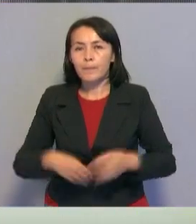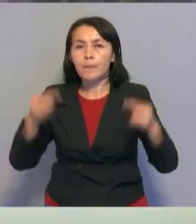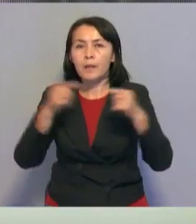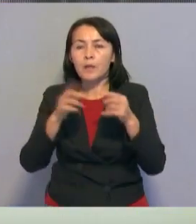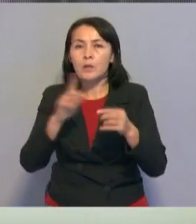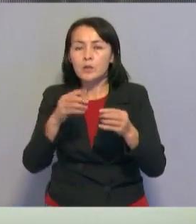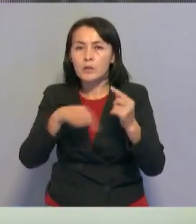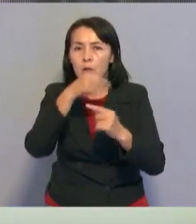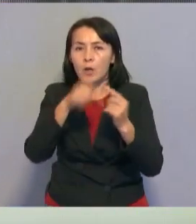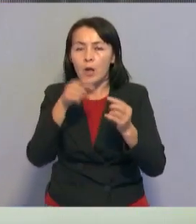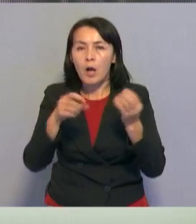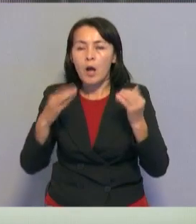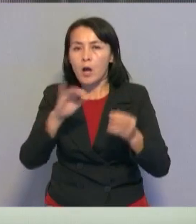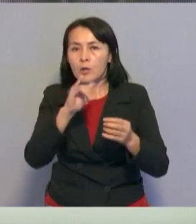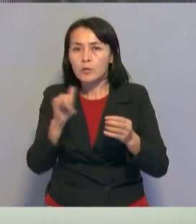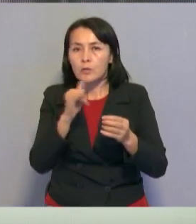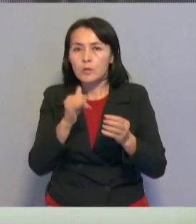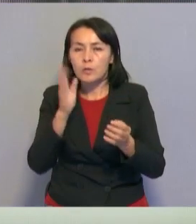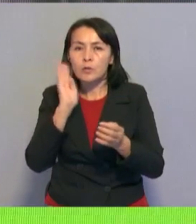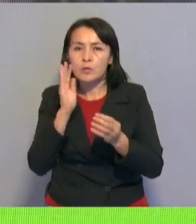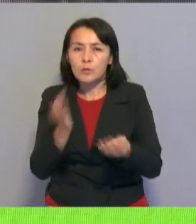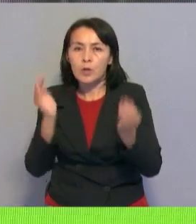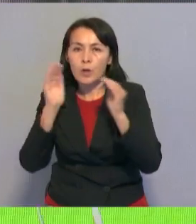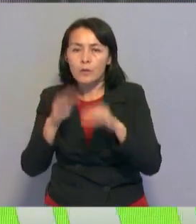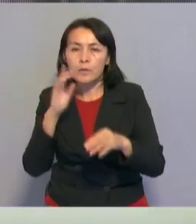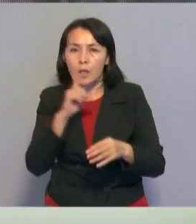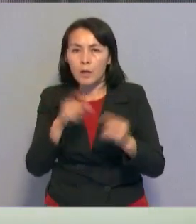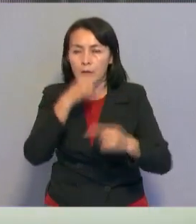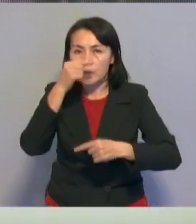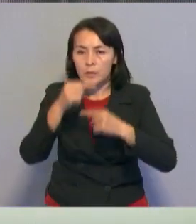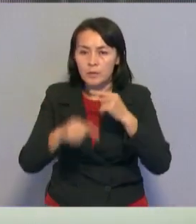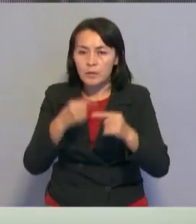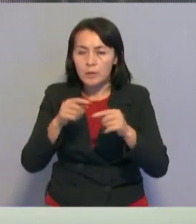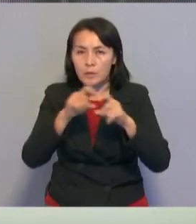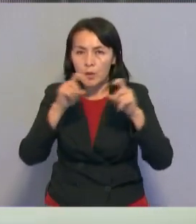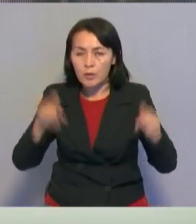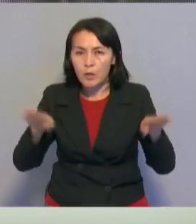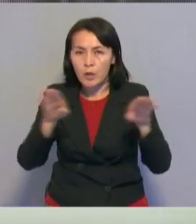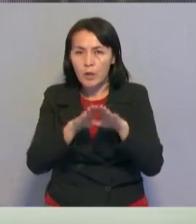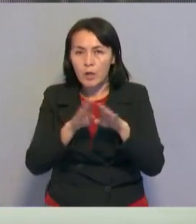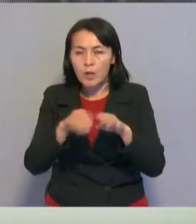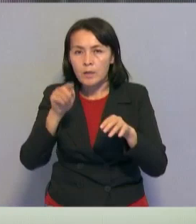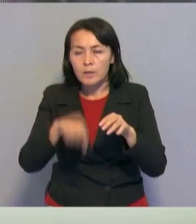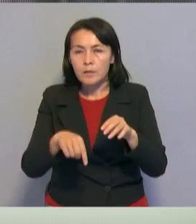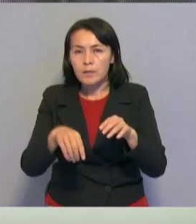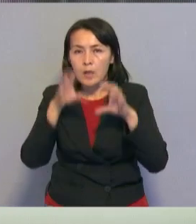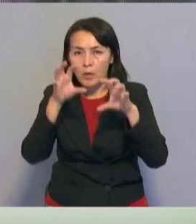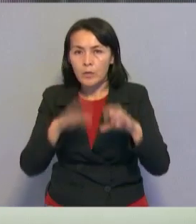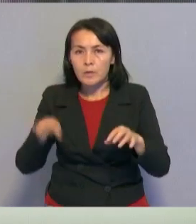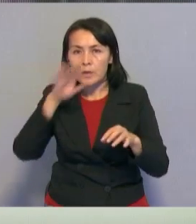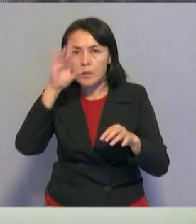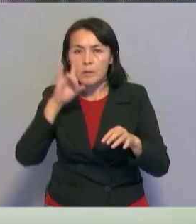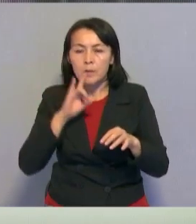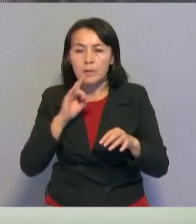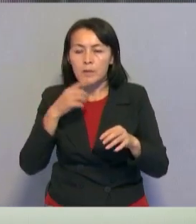Установлено, что индивидуальный предприниматель Усманова сбрасывает сточные воды в канал через канализационные трубы. В соответствии с частью 331 Кодекса Республики